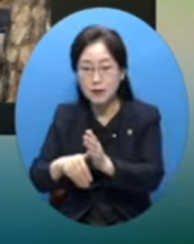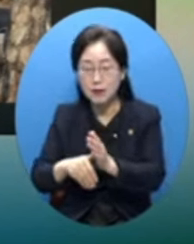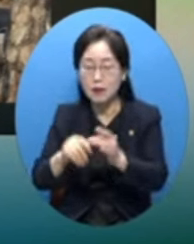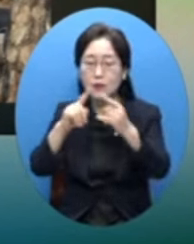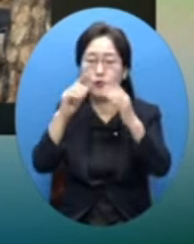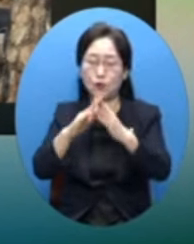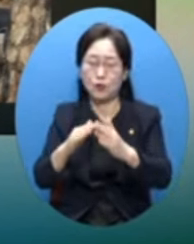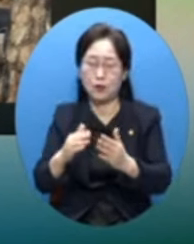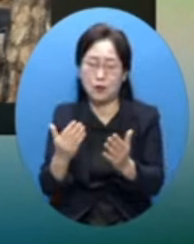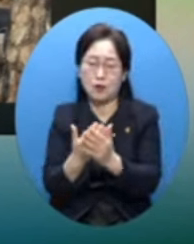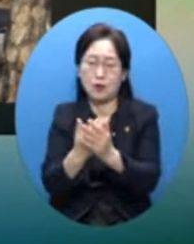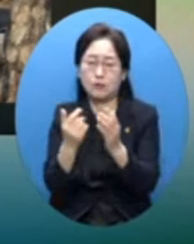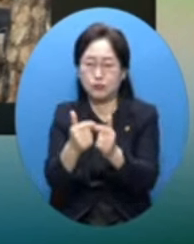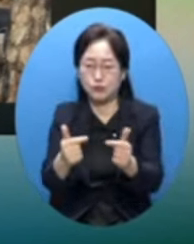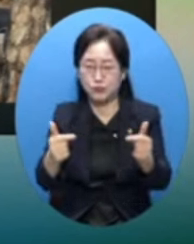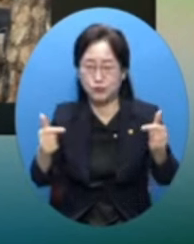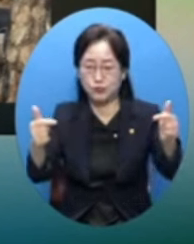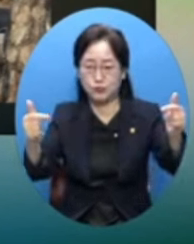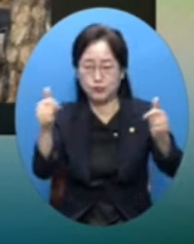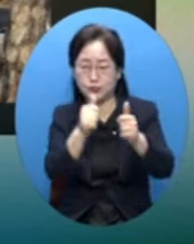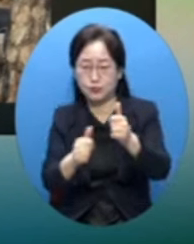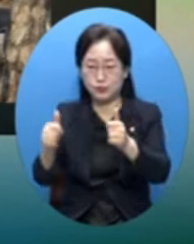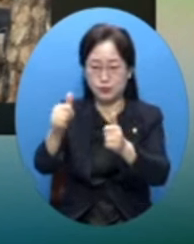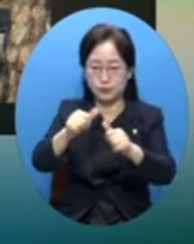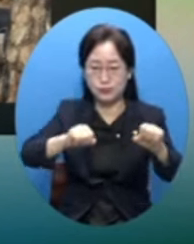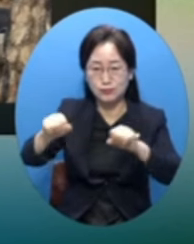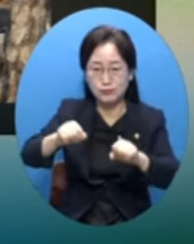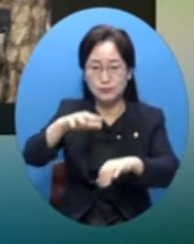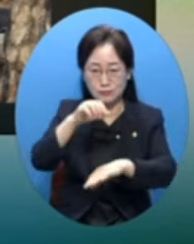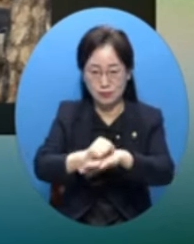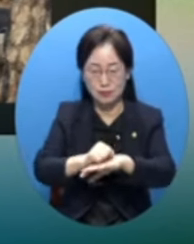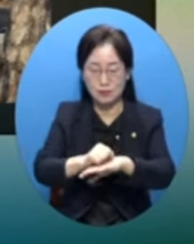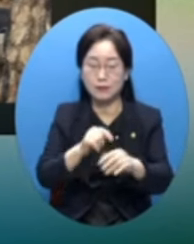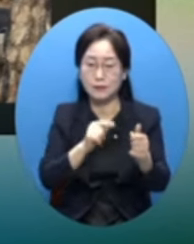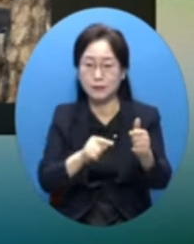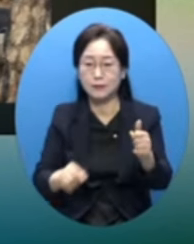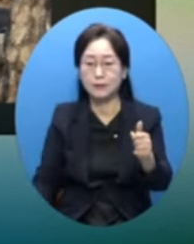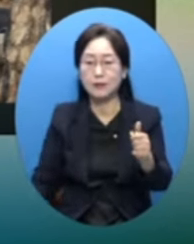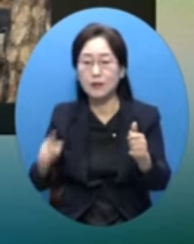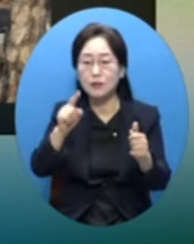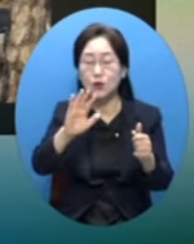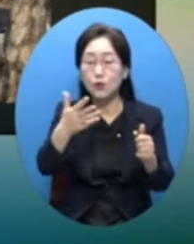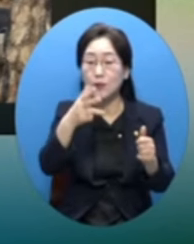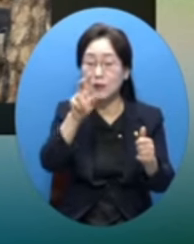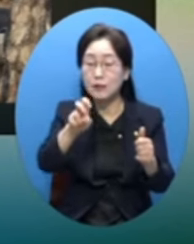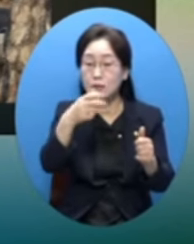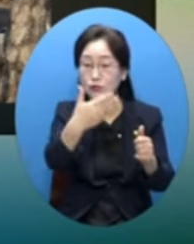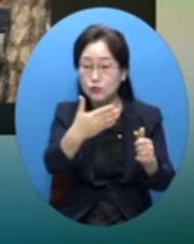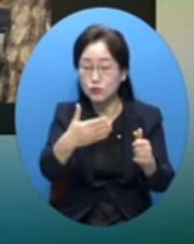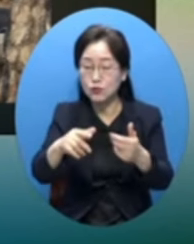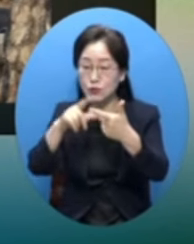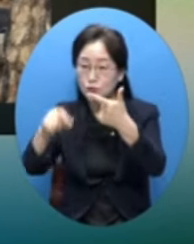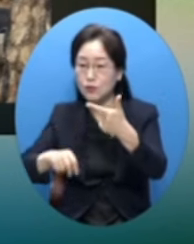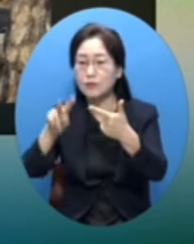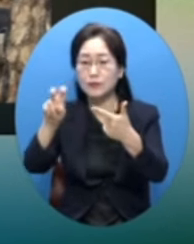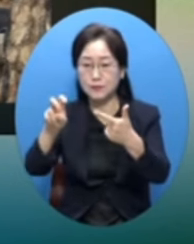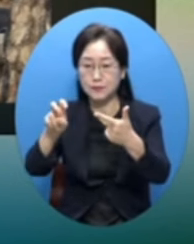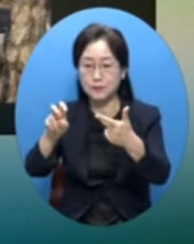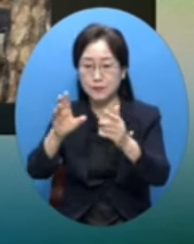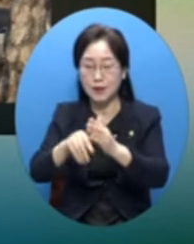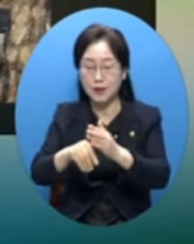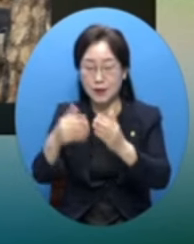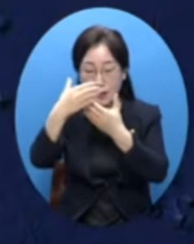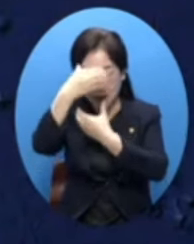이끈 하나님의 크신 종입니다. 이천성 목사님은 1929년 6월 20일